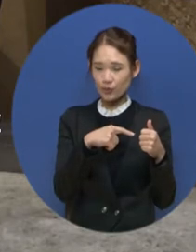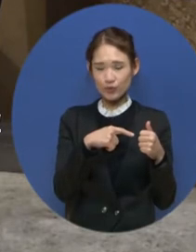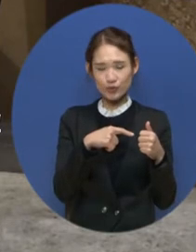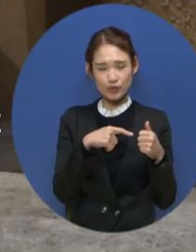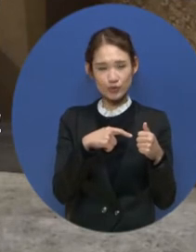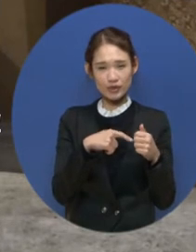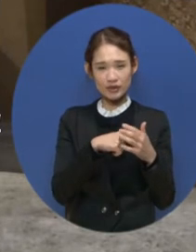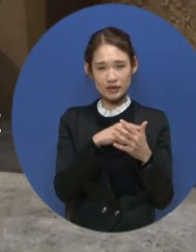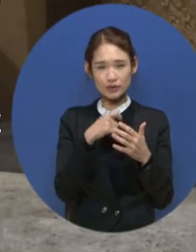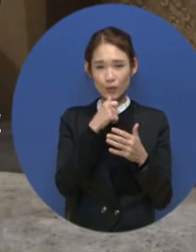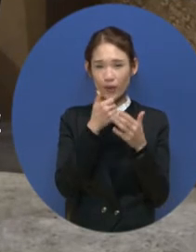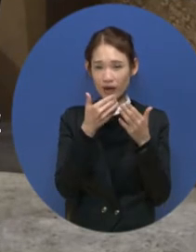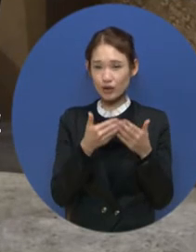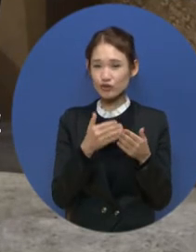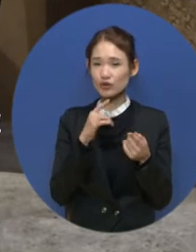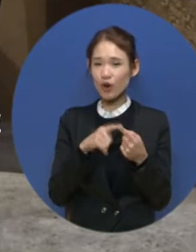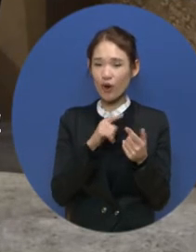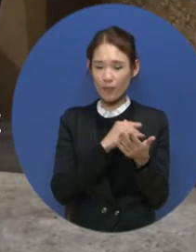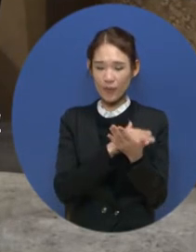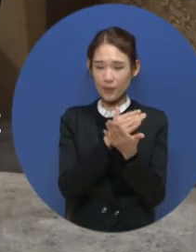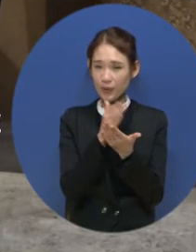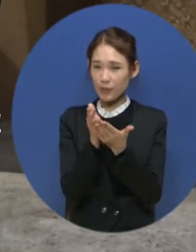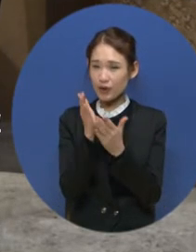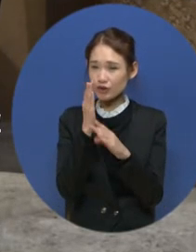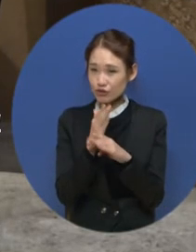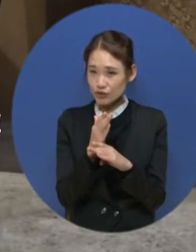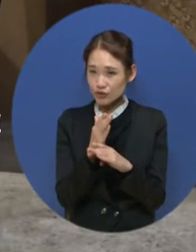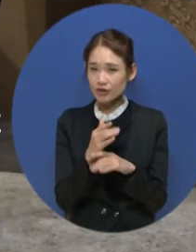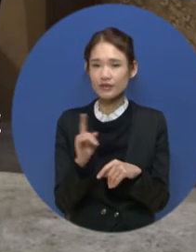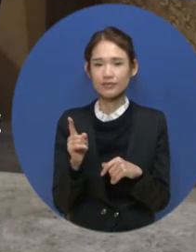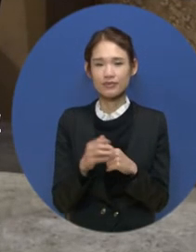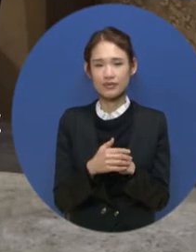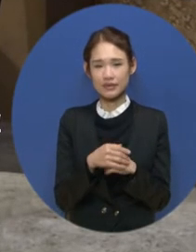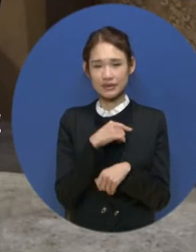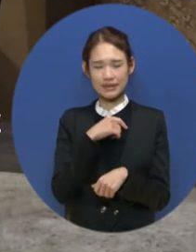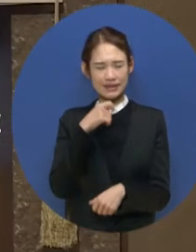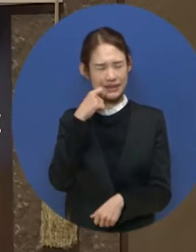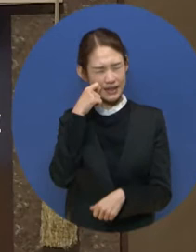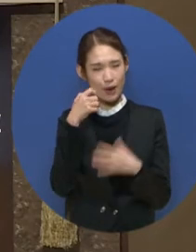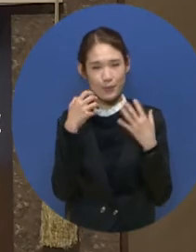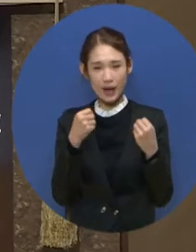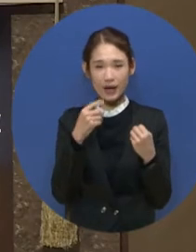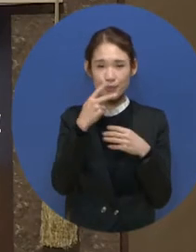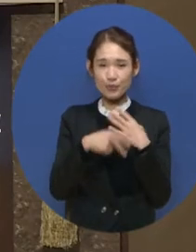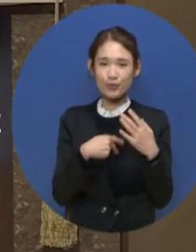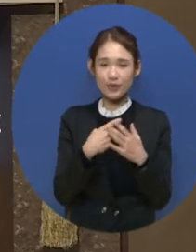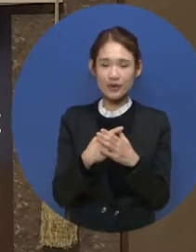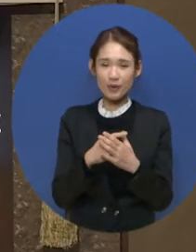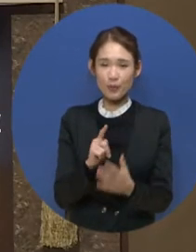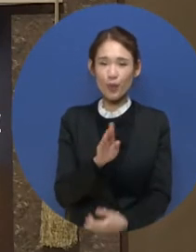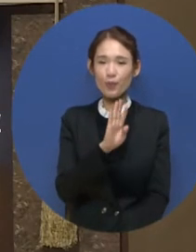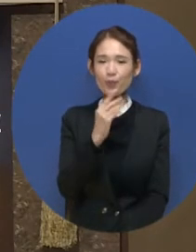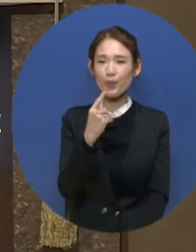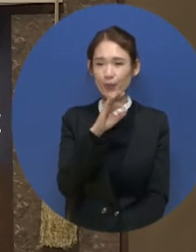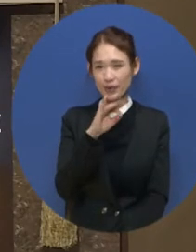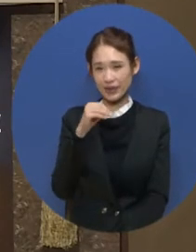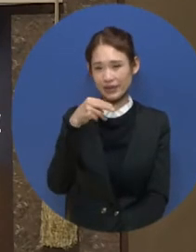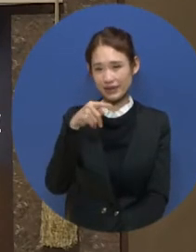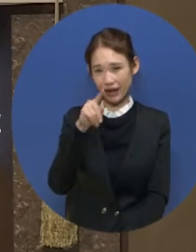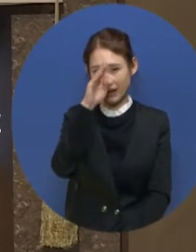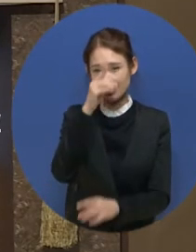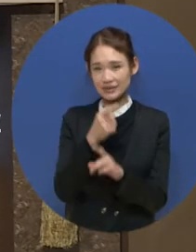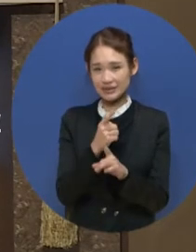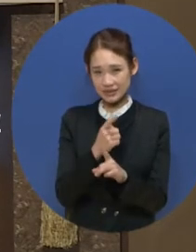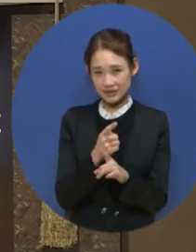말씀 소개해주신 프로그램 중에 그 중에 이제 제 1서 인기 있는 건 아무래도 이제 보이 터 치료 인데요 이거는 좀